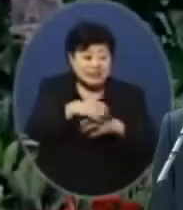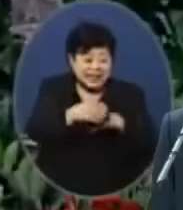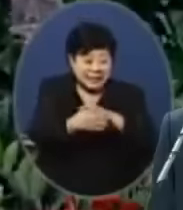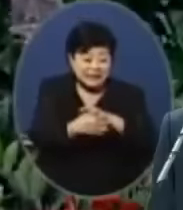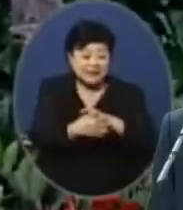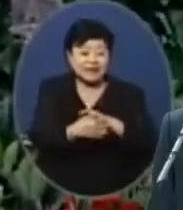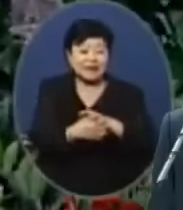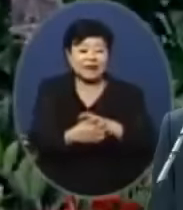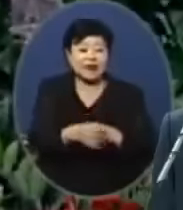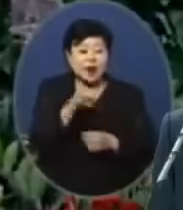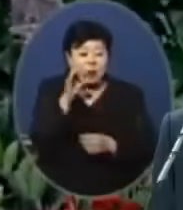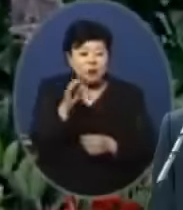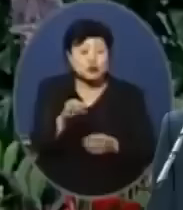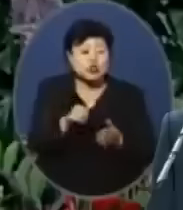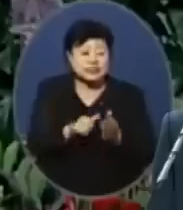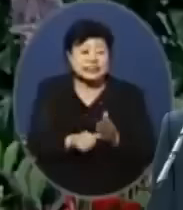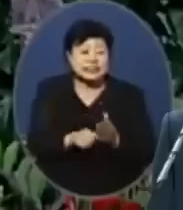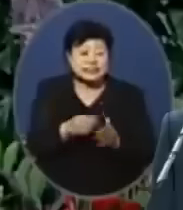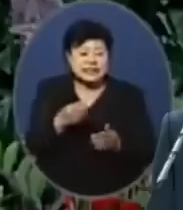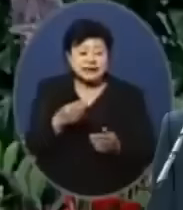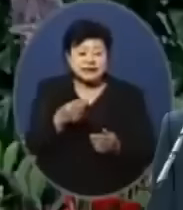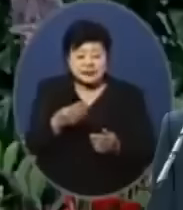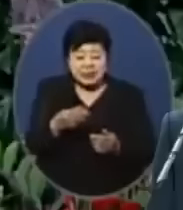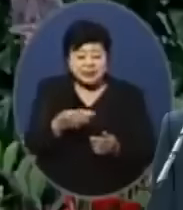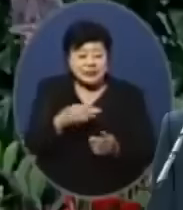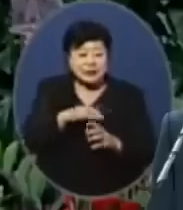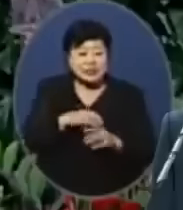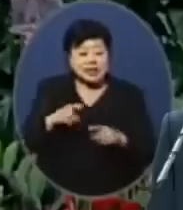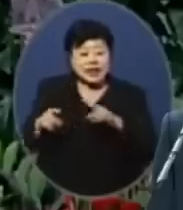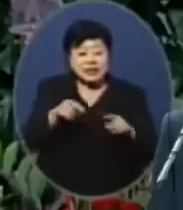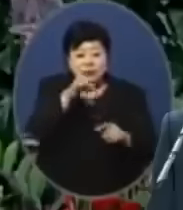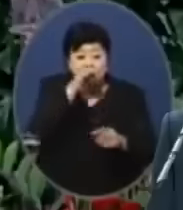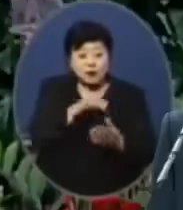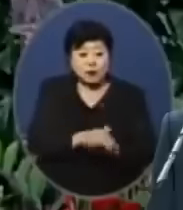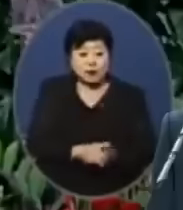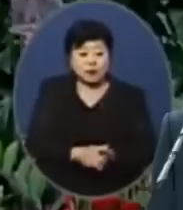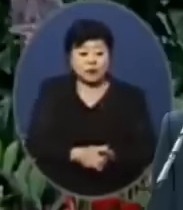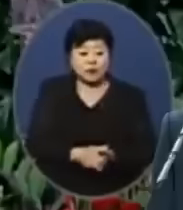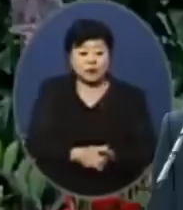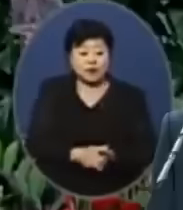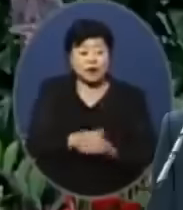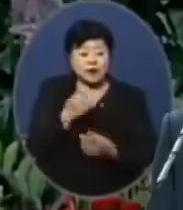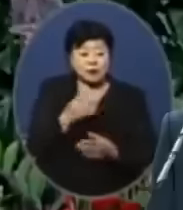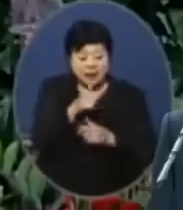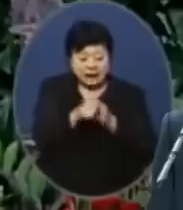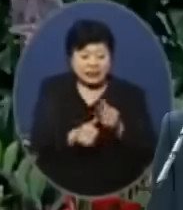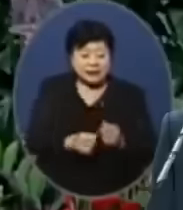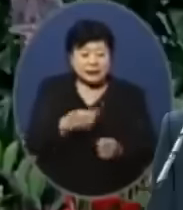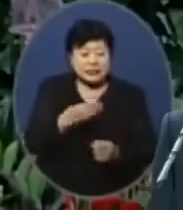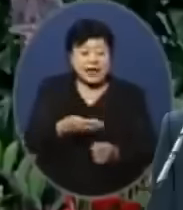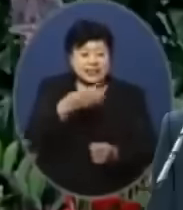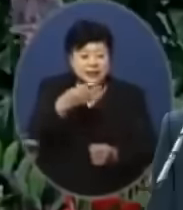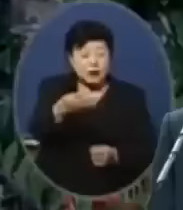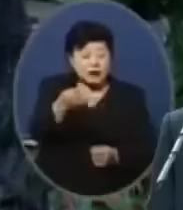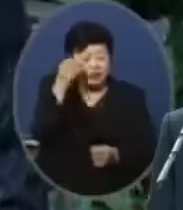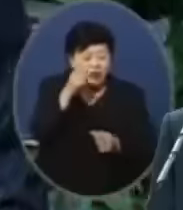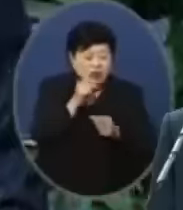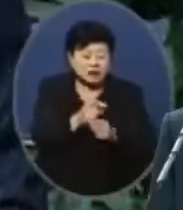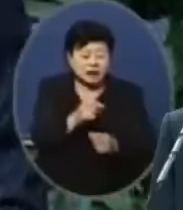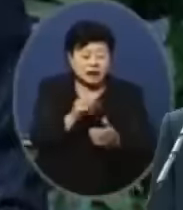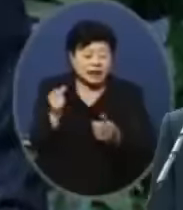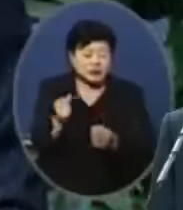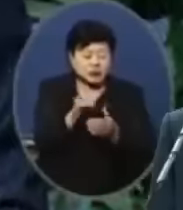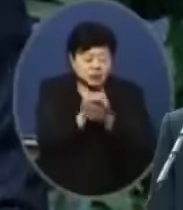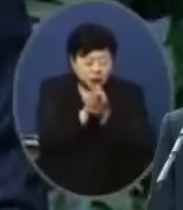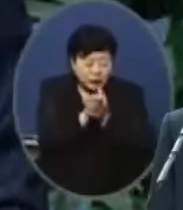세계에서 물질적인 3차원의 세계를 다 다스리는 것입니다. 그런데 여러분이 하나님의 4차원의 영성을 가지고 있기